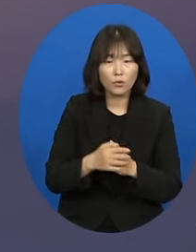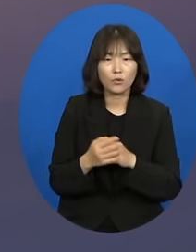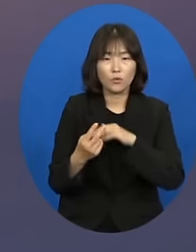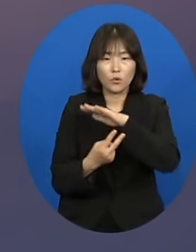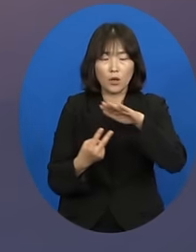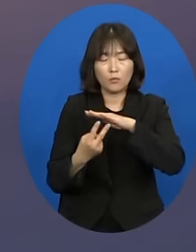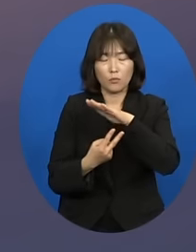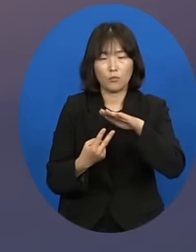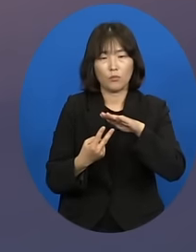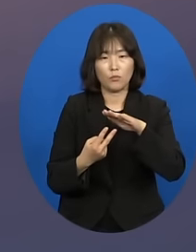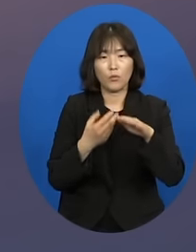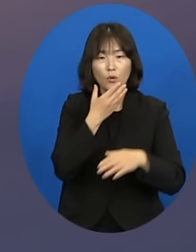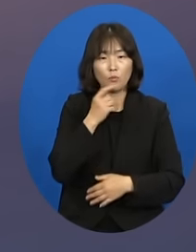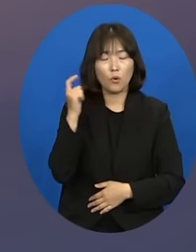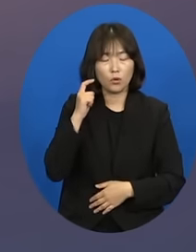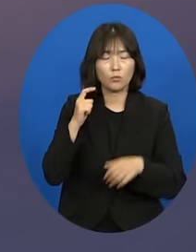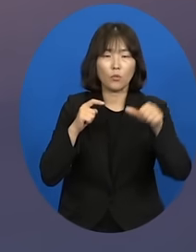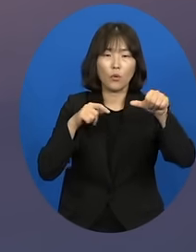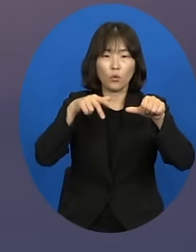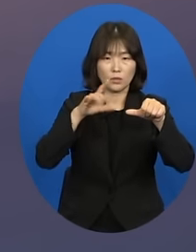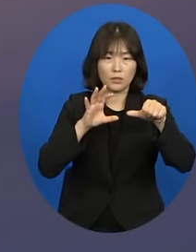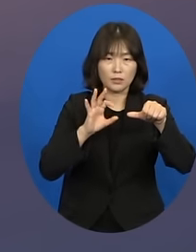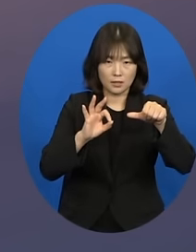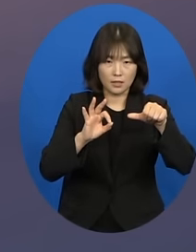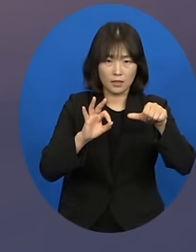5장에 성경에 기록되어 있기를